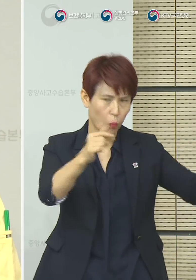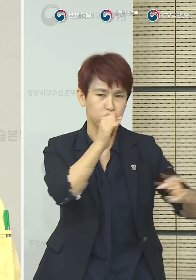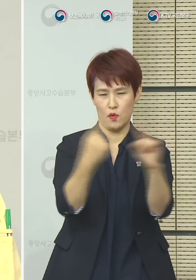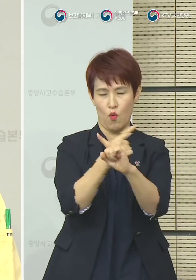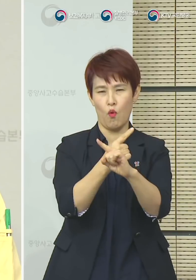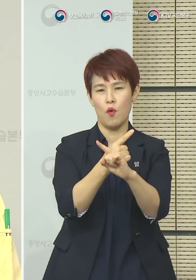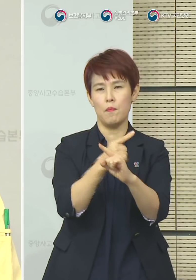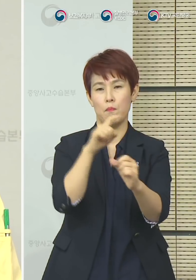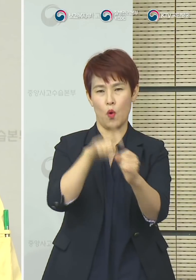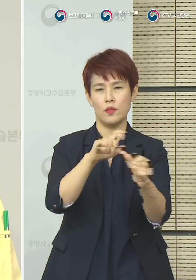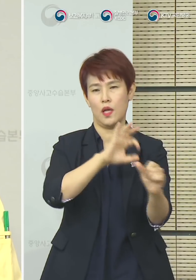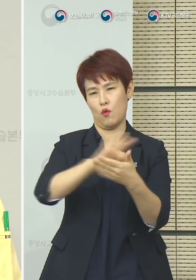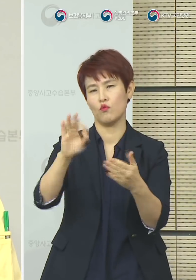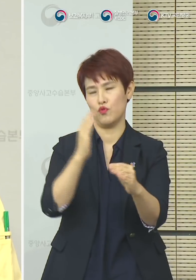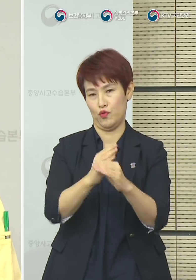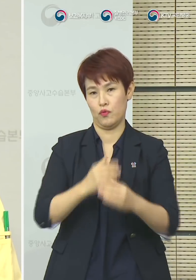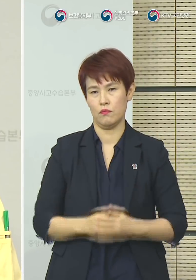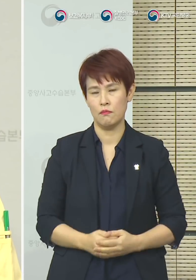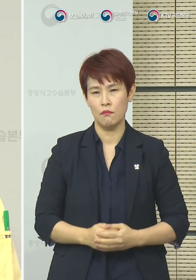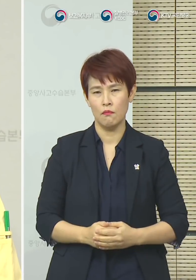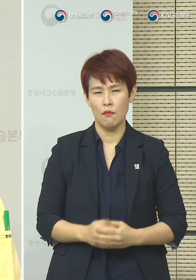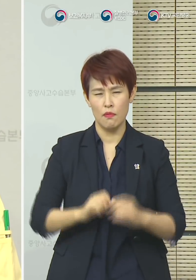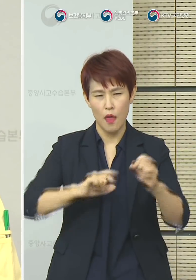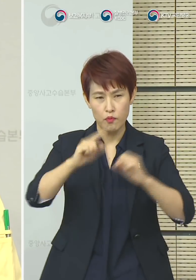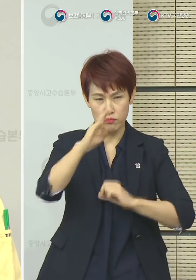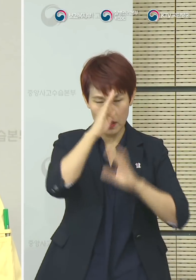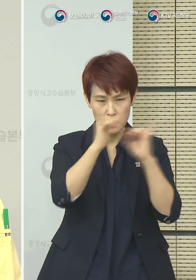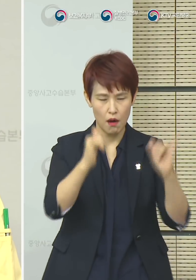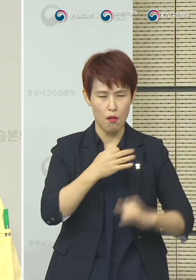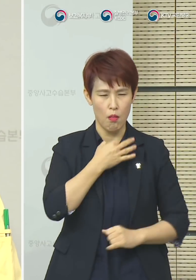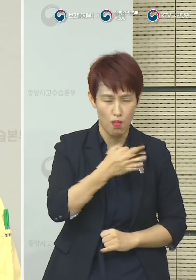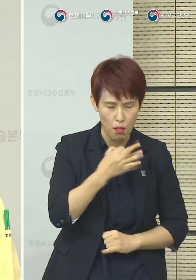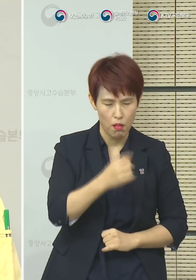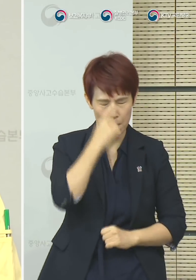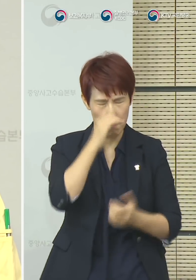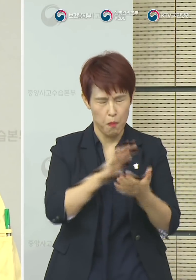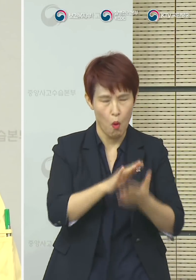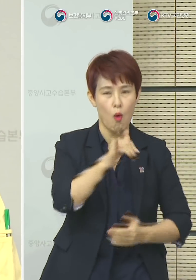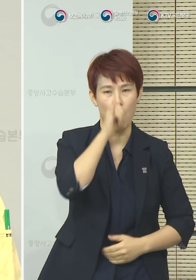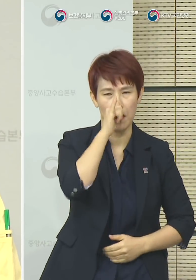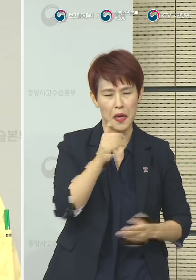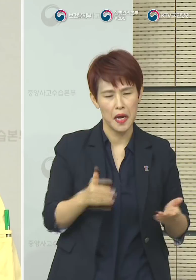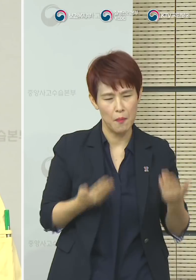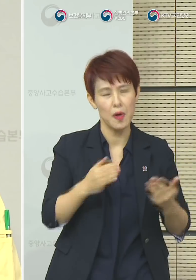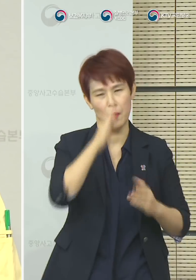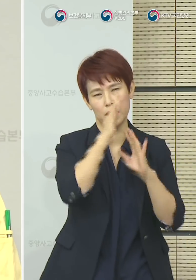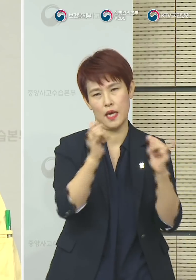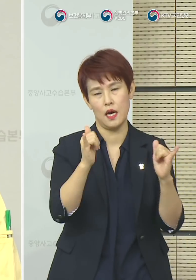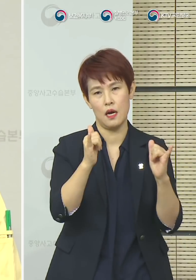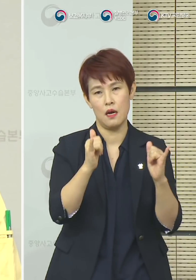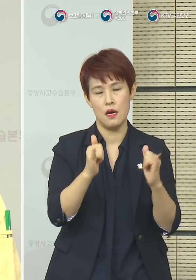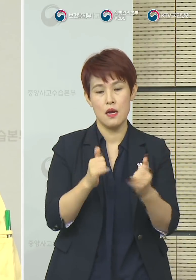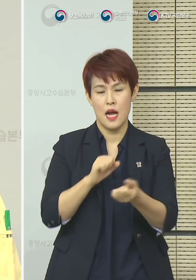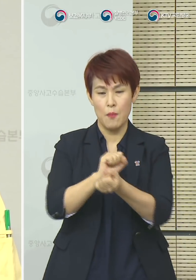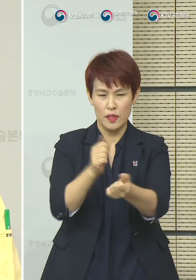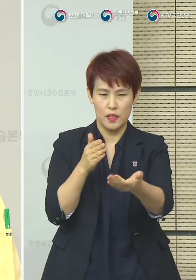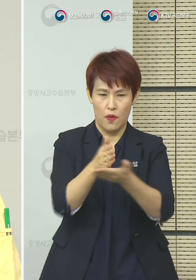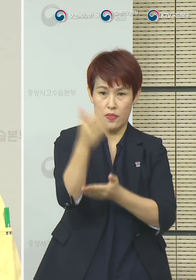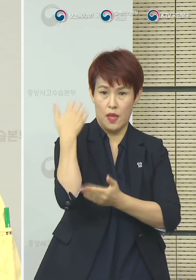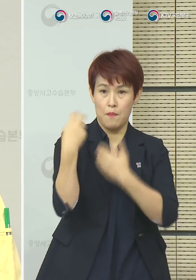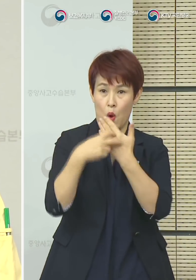상태입니다. 대부분의 환자는 기침, 발열 등의 경증 환자로서 감염병 전담병원에 입원을 하고